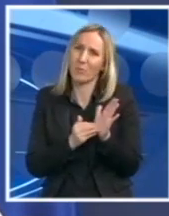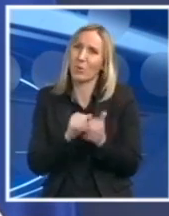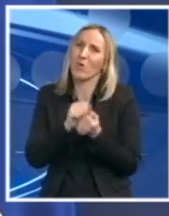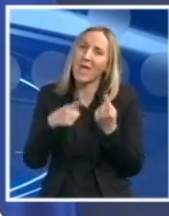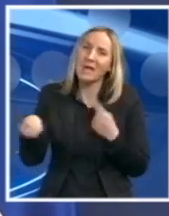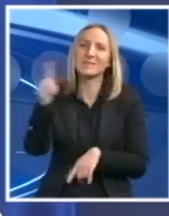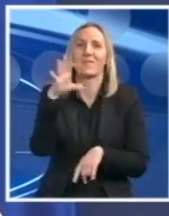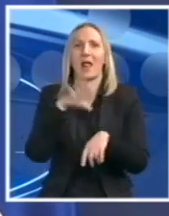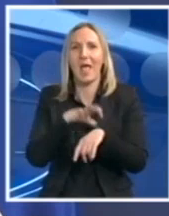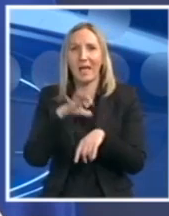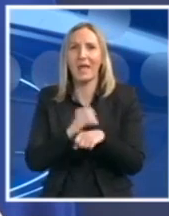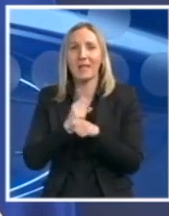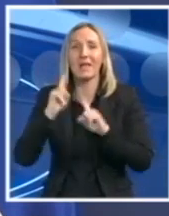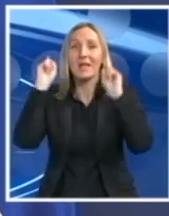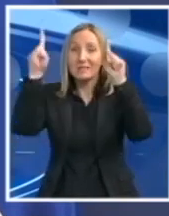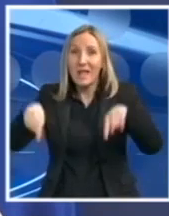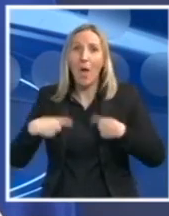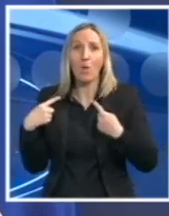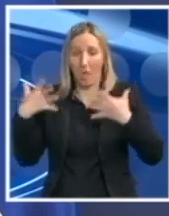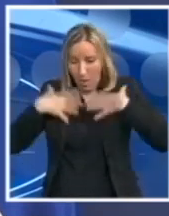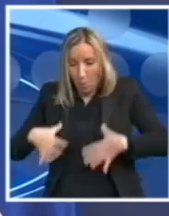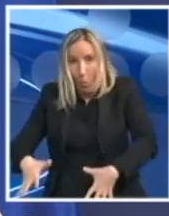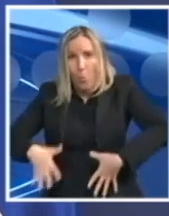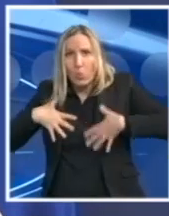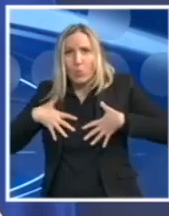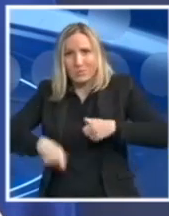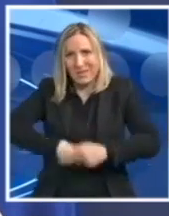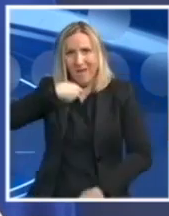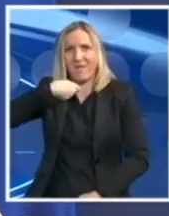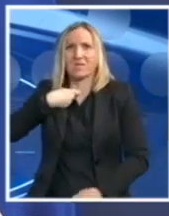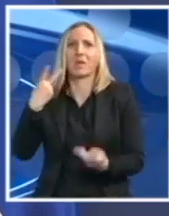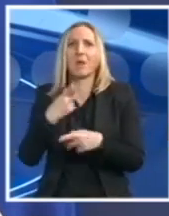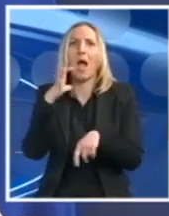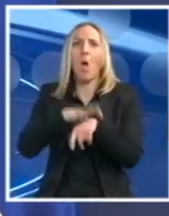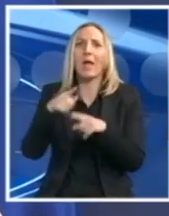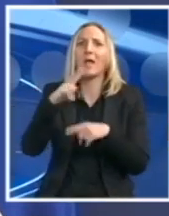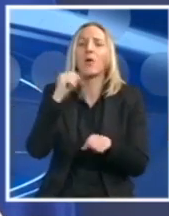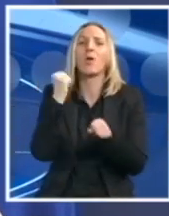svi lekari rade po čitav dan u skafanderima, kao oni lekari koji rade na